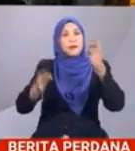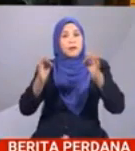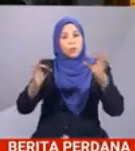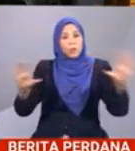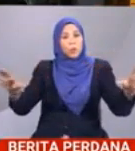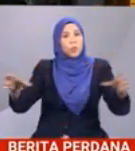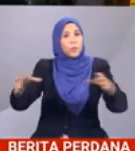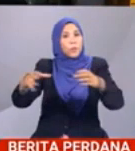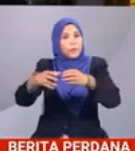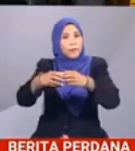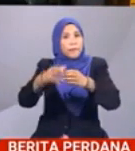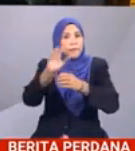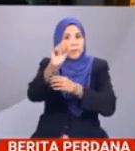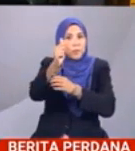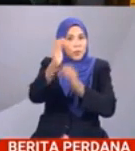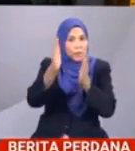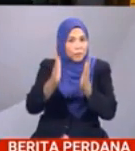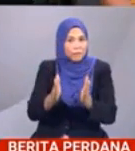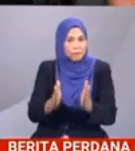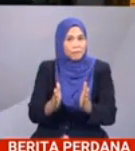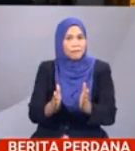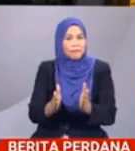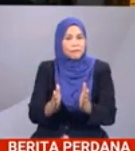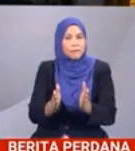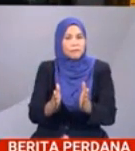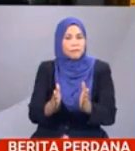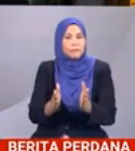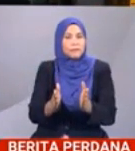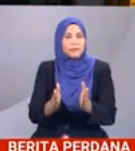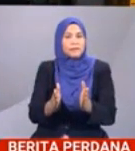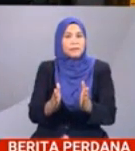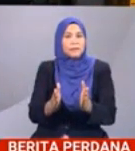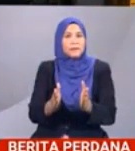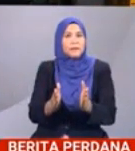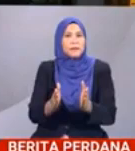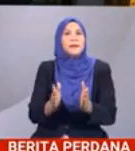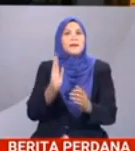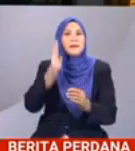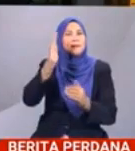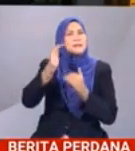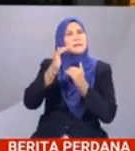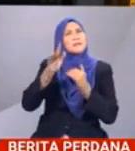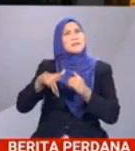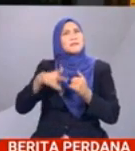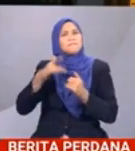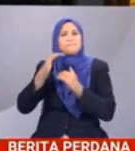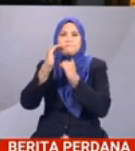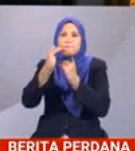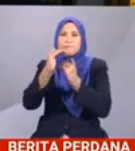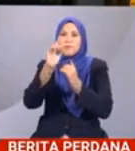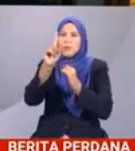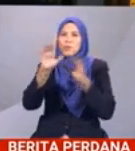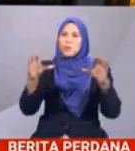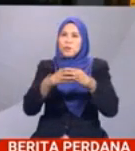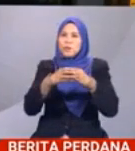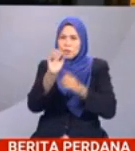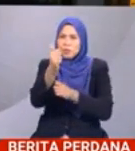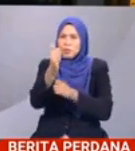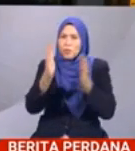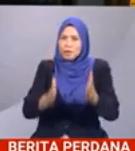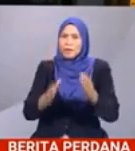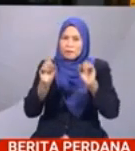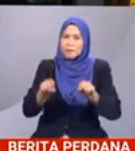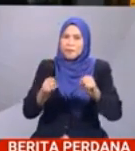dia datang dalam 10 orang, satu kumpulan kita sampai maksimum saya dengar satu kumpulan tu 10 orang boleh bagi